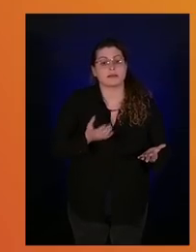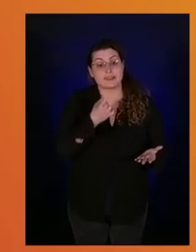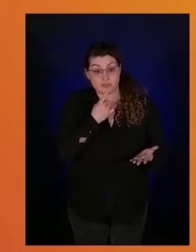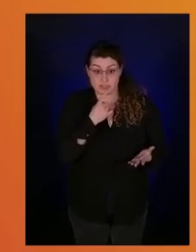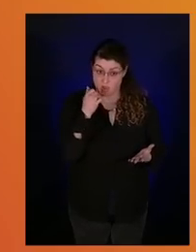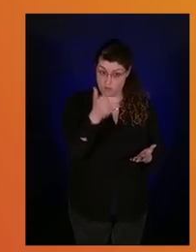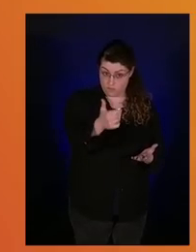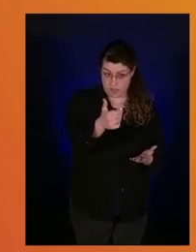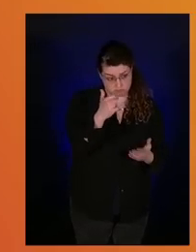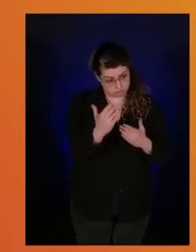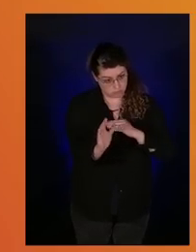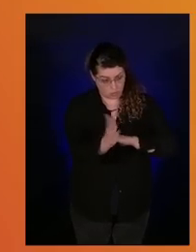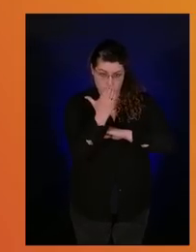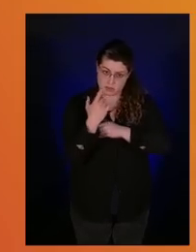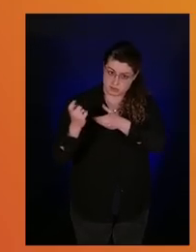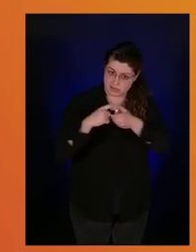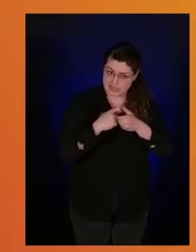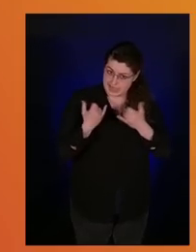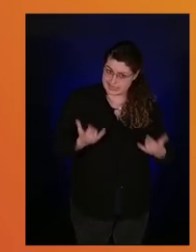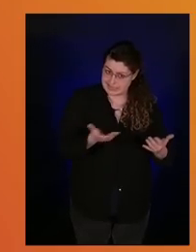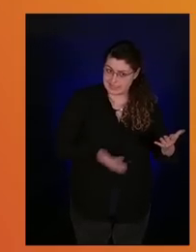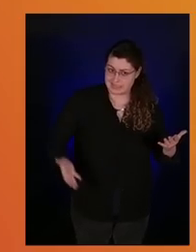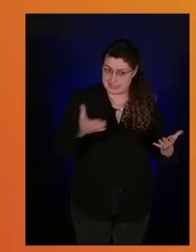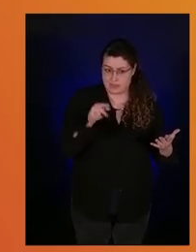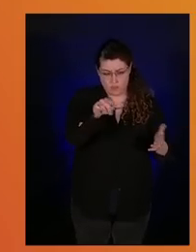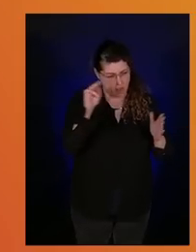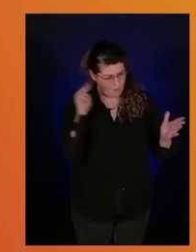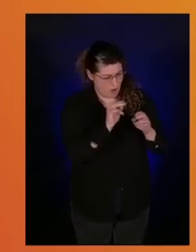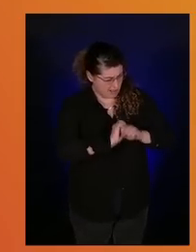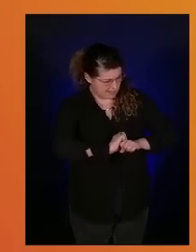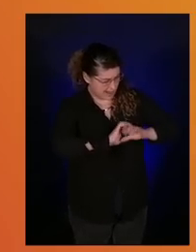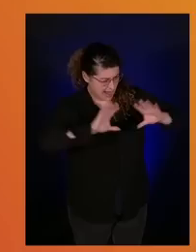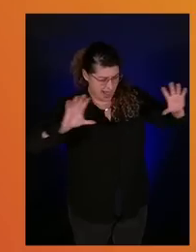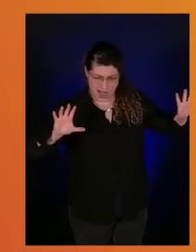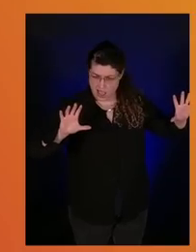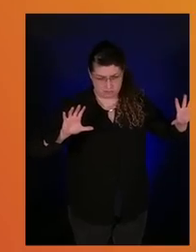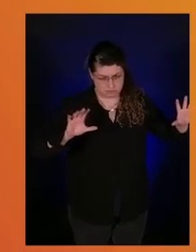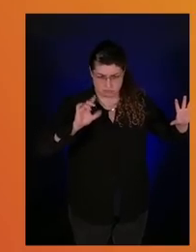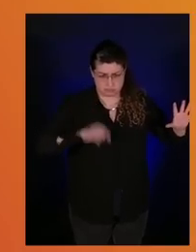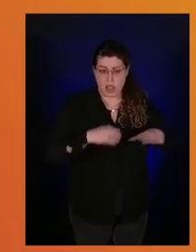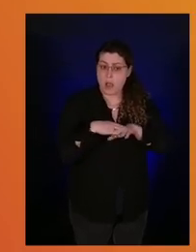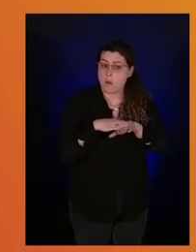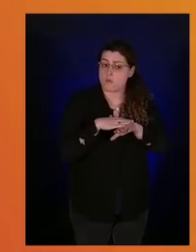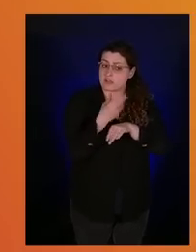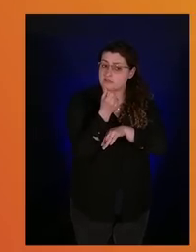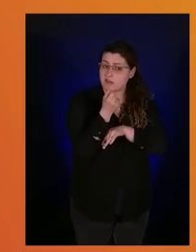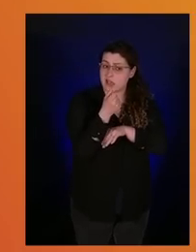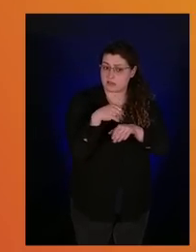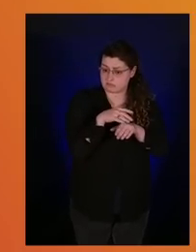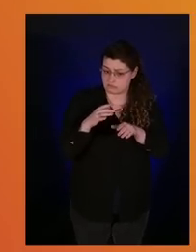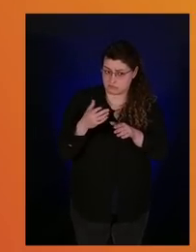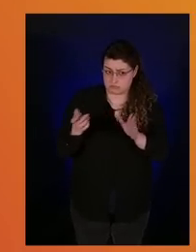qui représentez les syndicats réunis en congrès, vous aurez la vision la plus complète et la plus transparente de la politique financière menée pendant la mandature